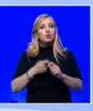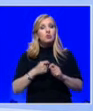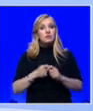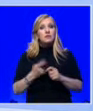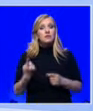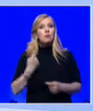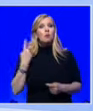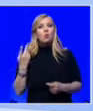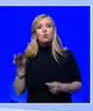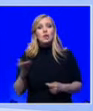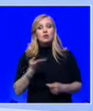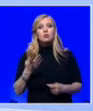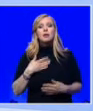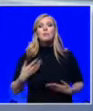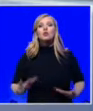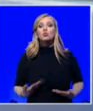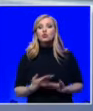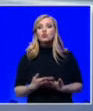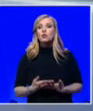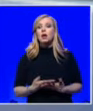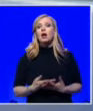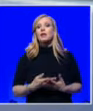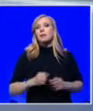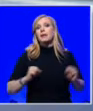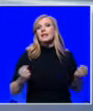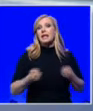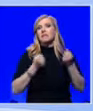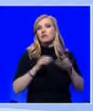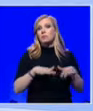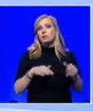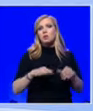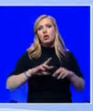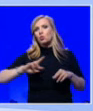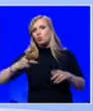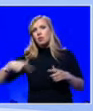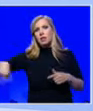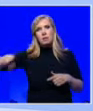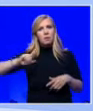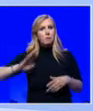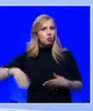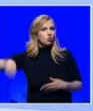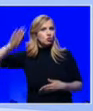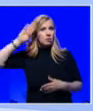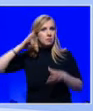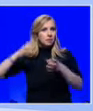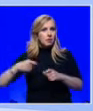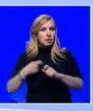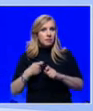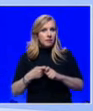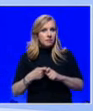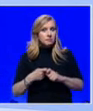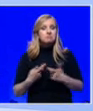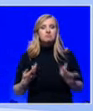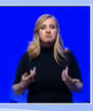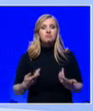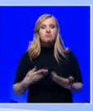се нуждае от съдействие на действащ парламент. Всичко останало той може да прави. И, откровено